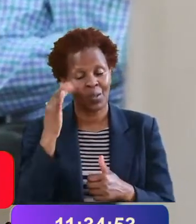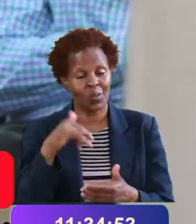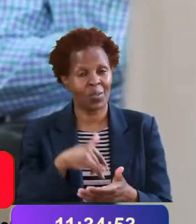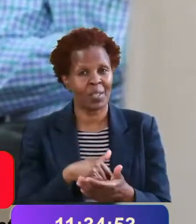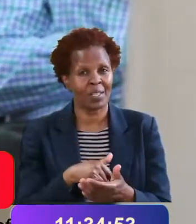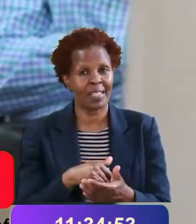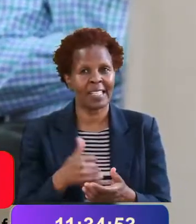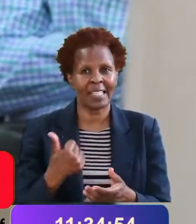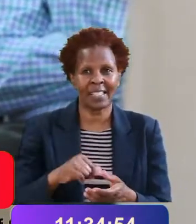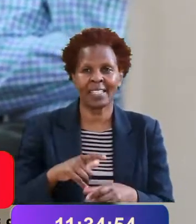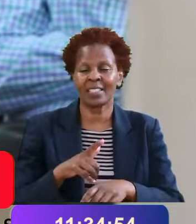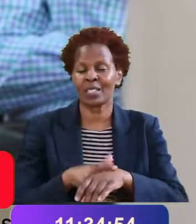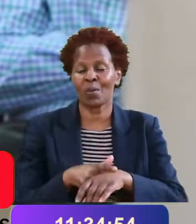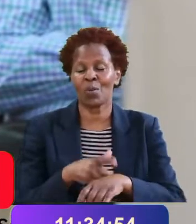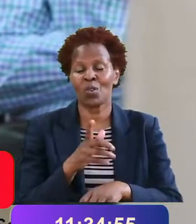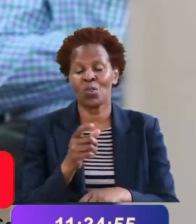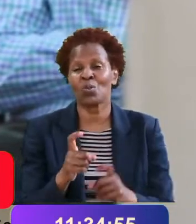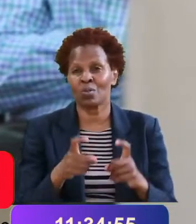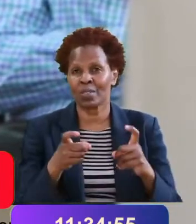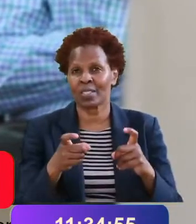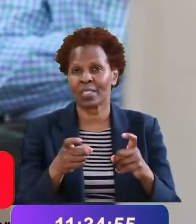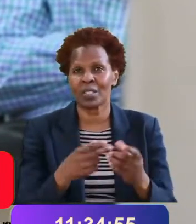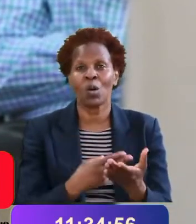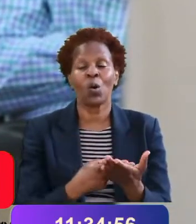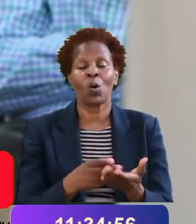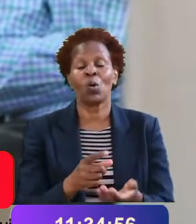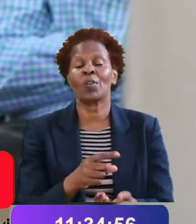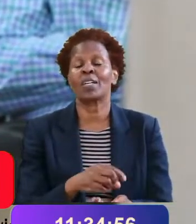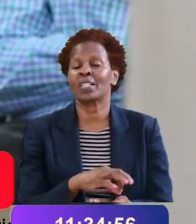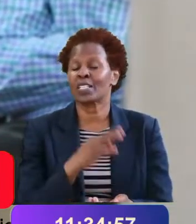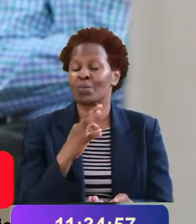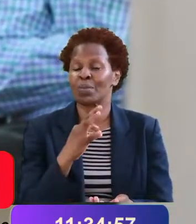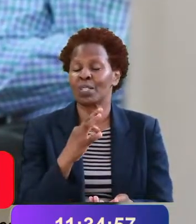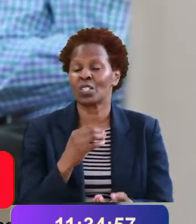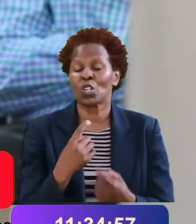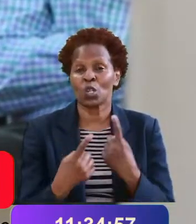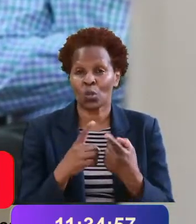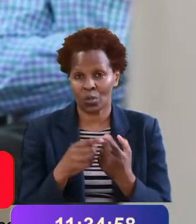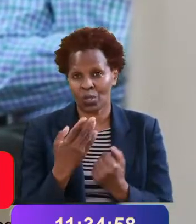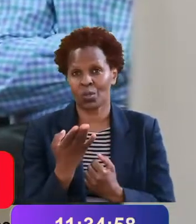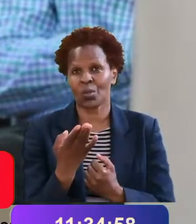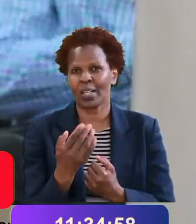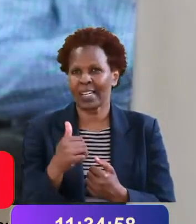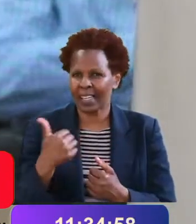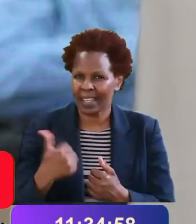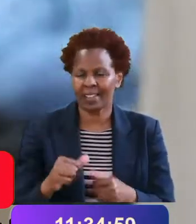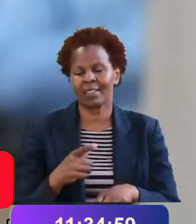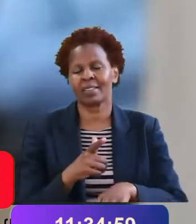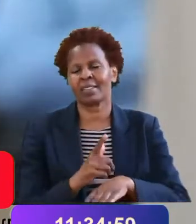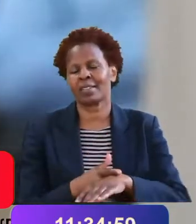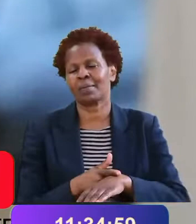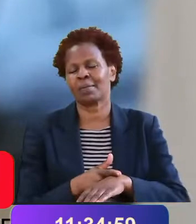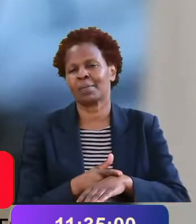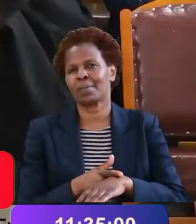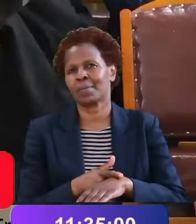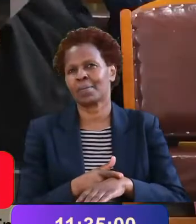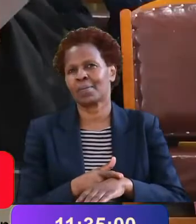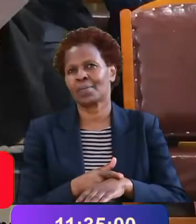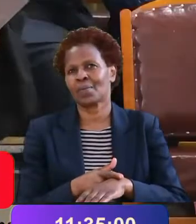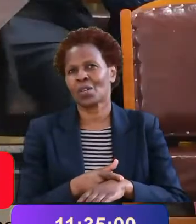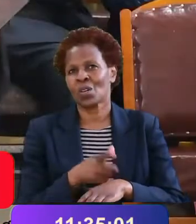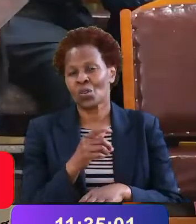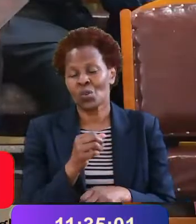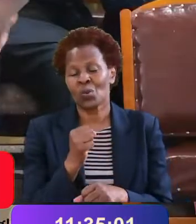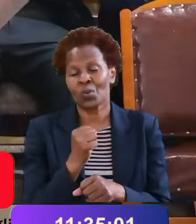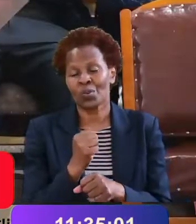wakati unaendelea kufanya dhambi, Roho wa Mungu amekuwa amekunenea. Kila wakati, any other single time unataka